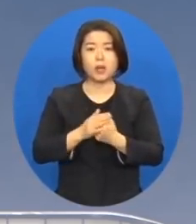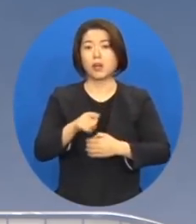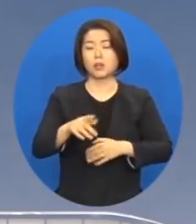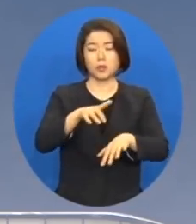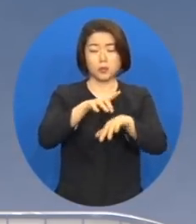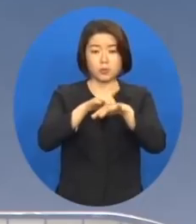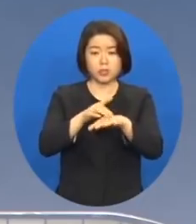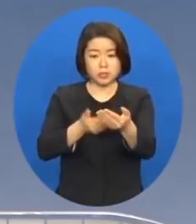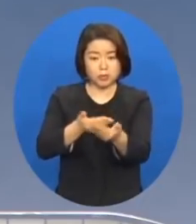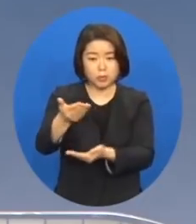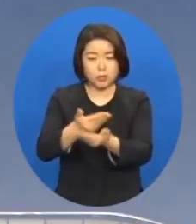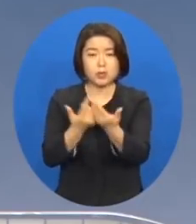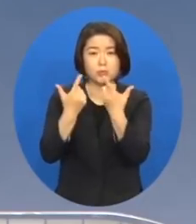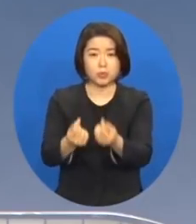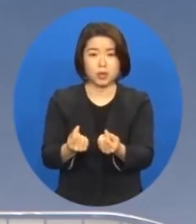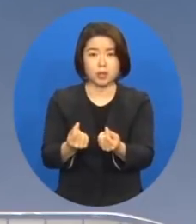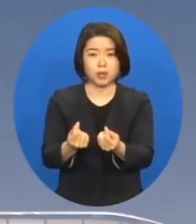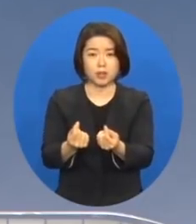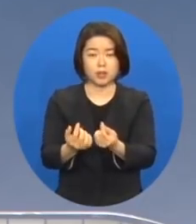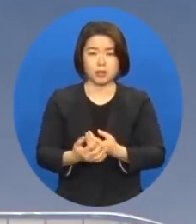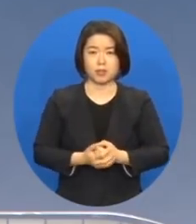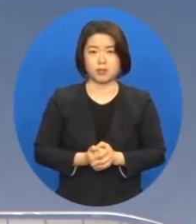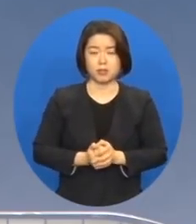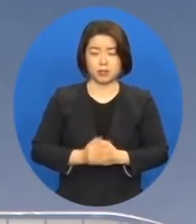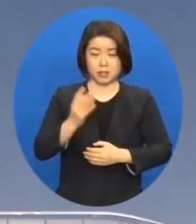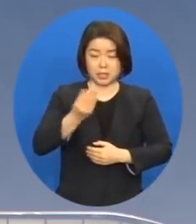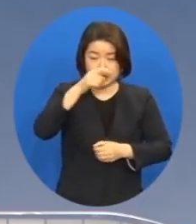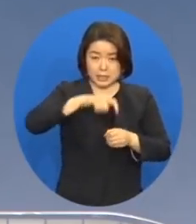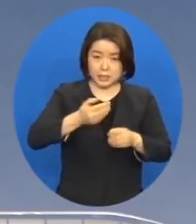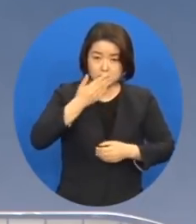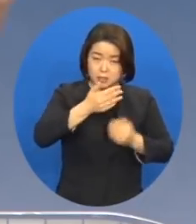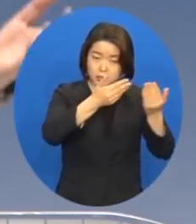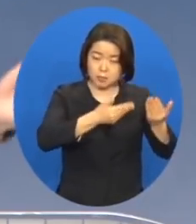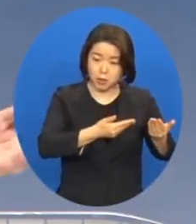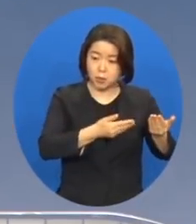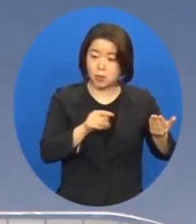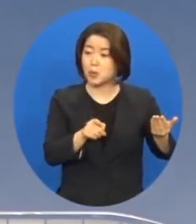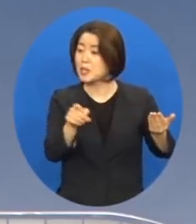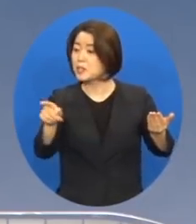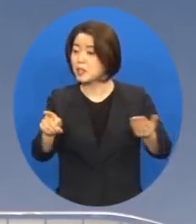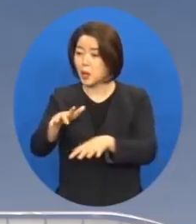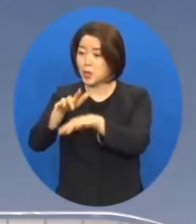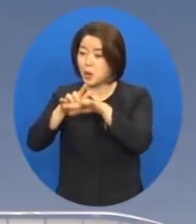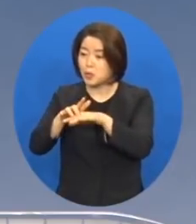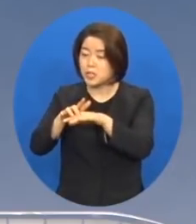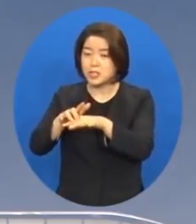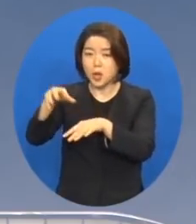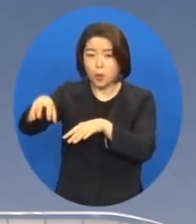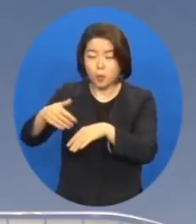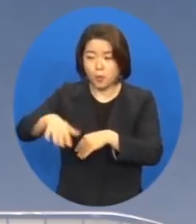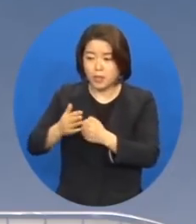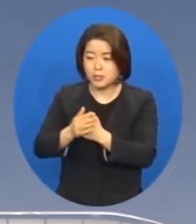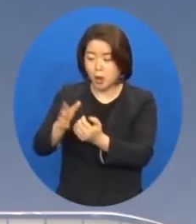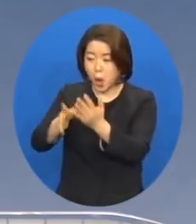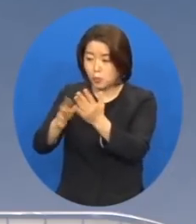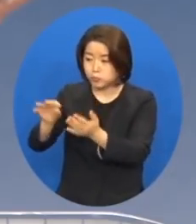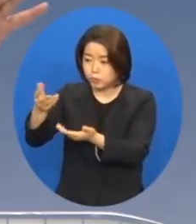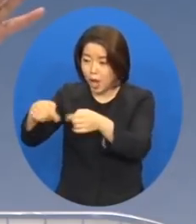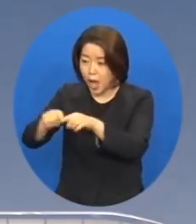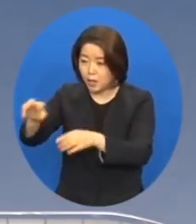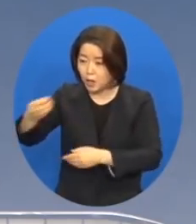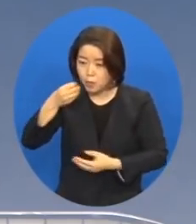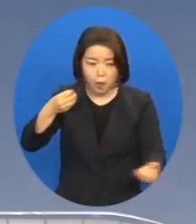귀신과 교제하는 거예요. 성찬 받고 또 귀신의 신전에 가서 거기서 제물을 같이 먹는 이 일은 같이